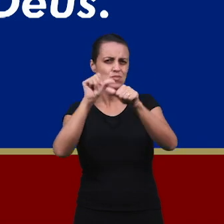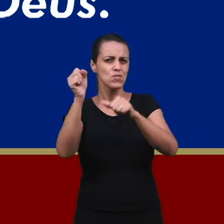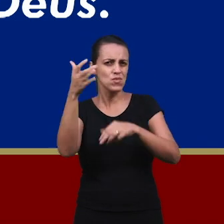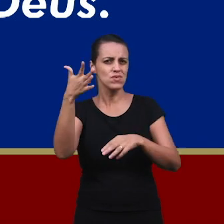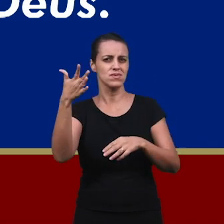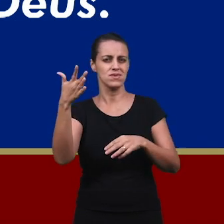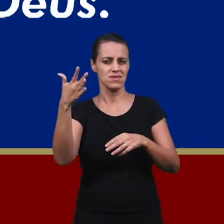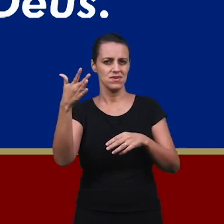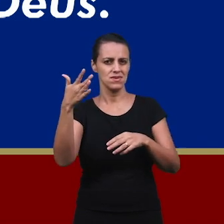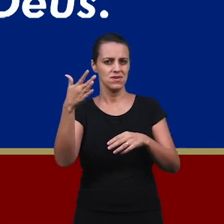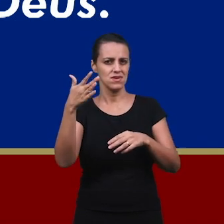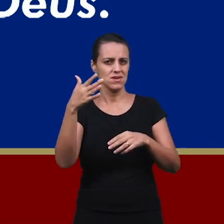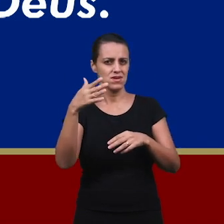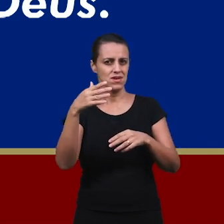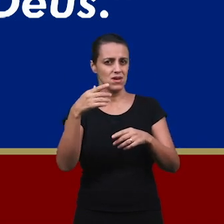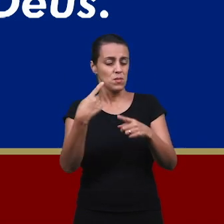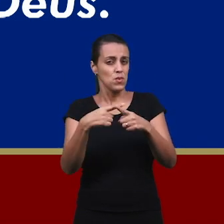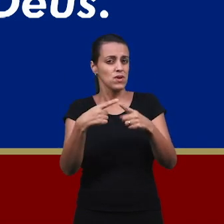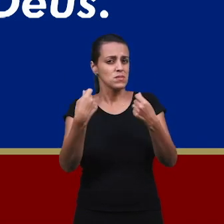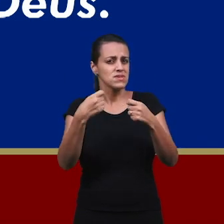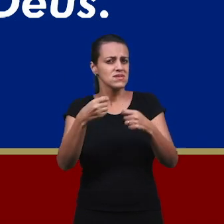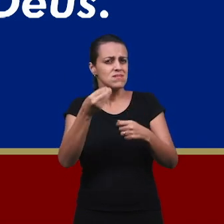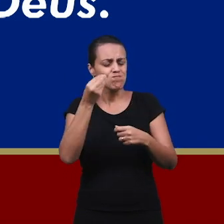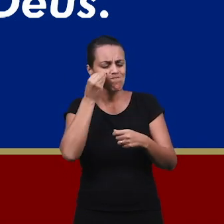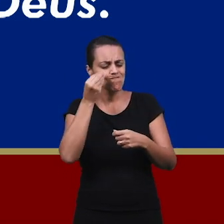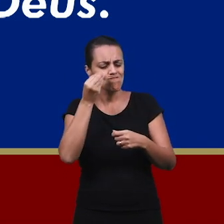expérimenter la bonne,